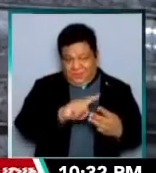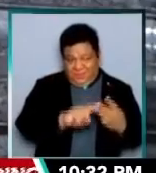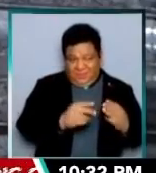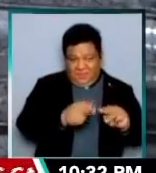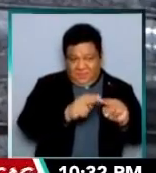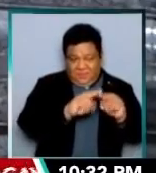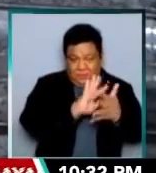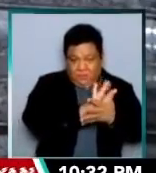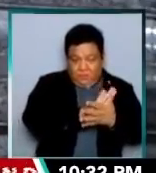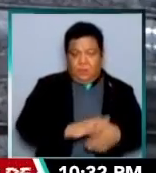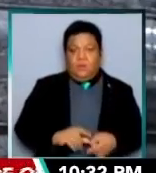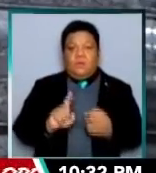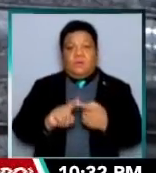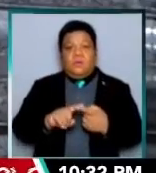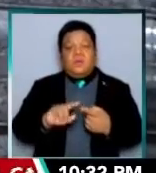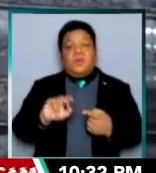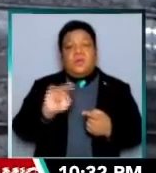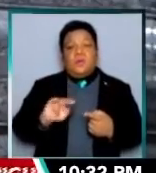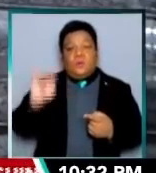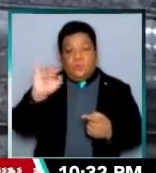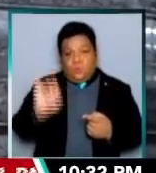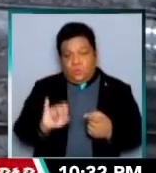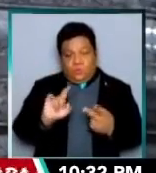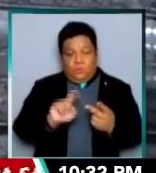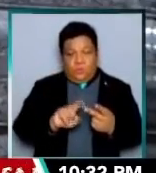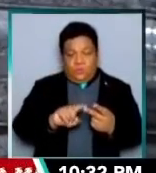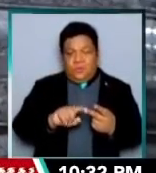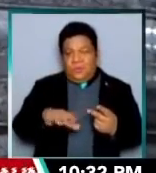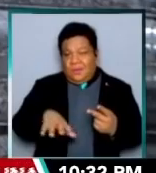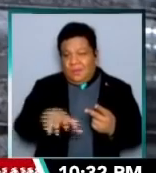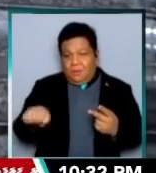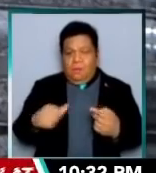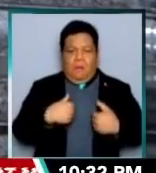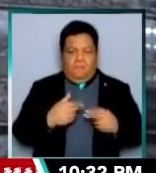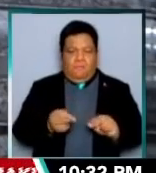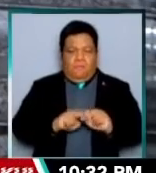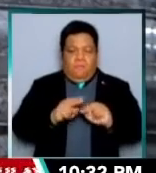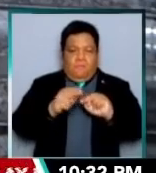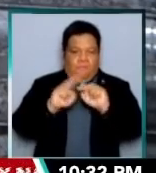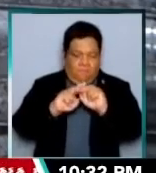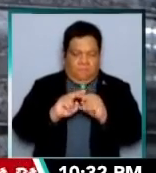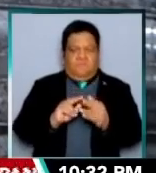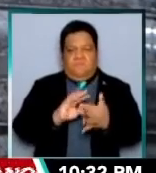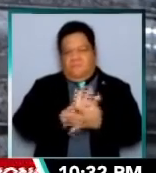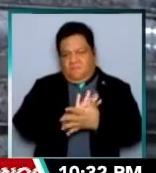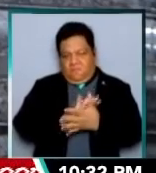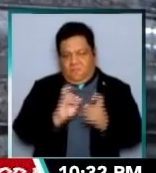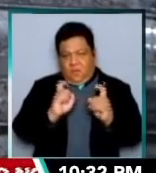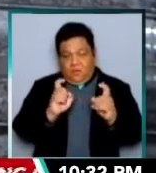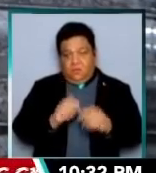Valley Region. Sa Batangas City, wala muna mga pisikal na pagdiriwang ng pista ng Santo Niño dahil sa dumaraming COVID